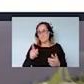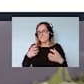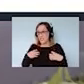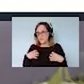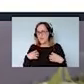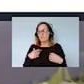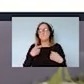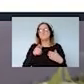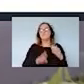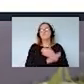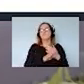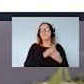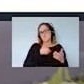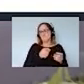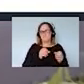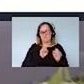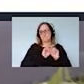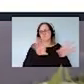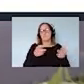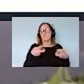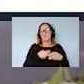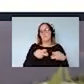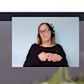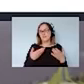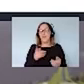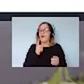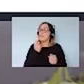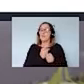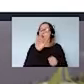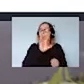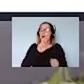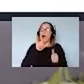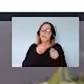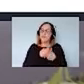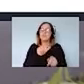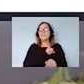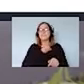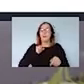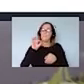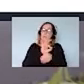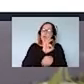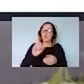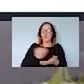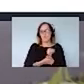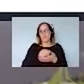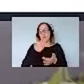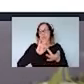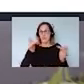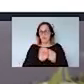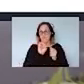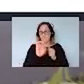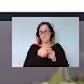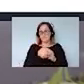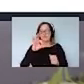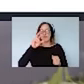oglądania, wystawić w sieci jako projekty nie tylko do oglądania, ale również projekty do samodzielnego druku. I ten link, który tutaj wrzuciłem,